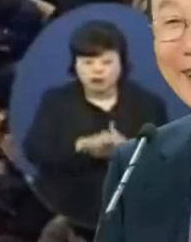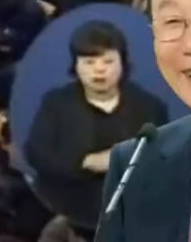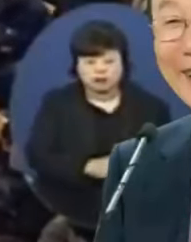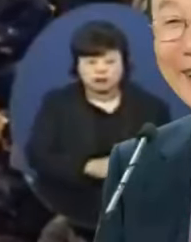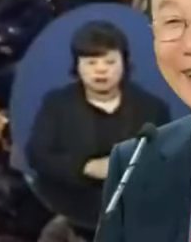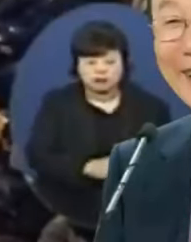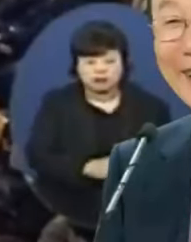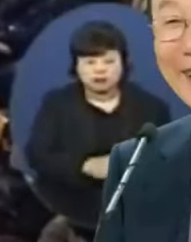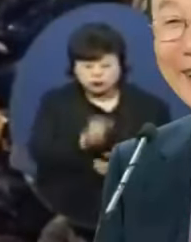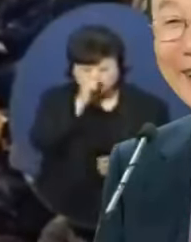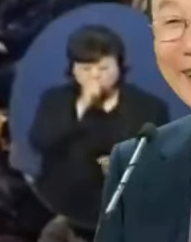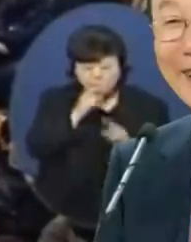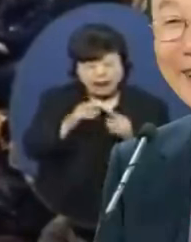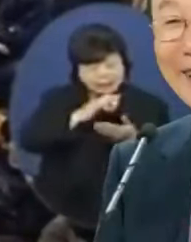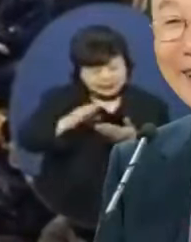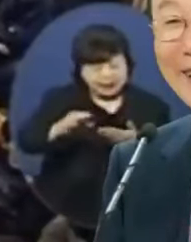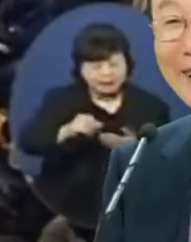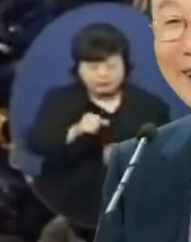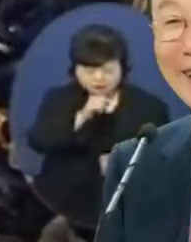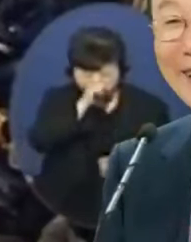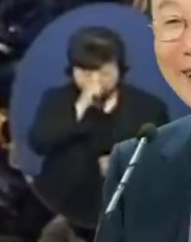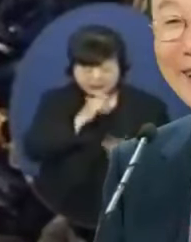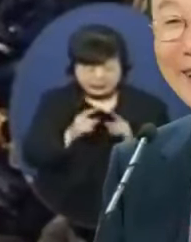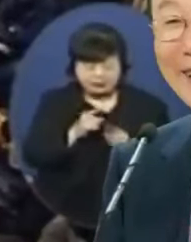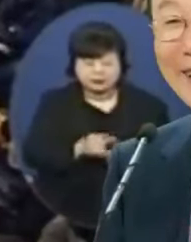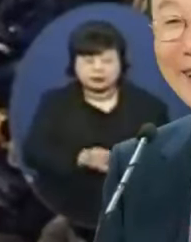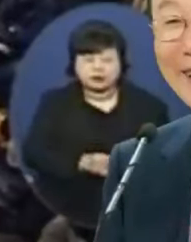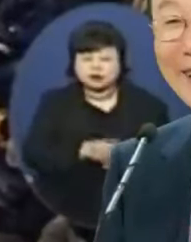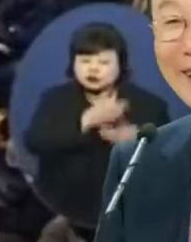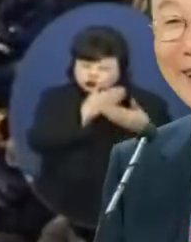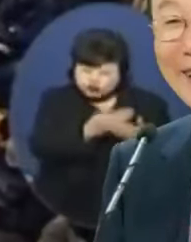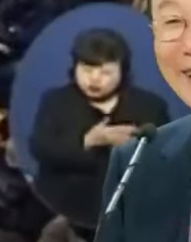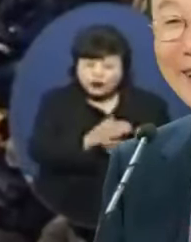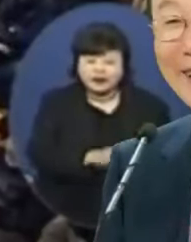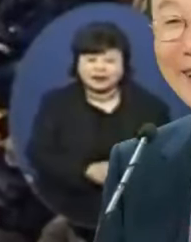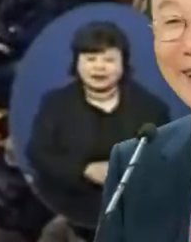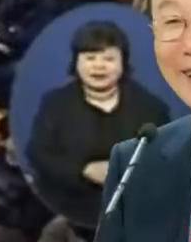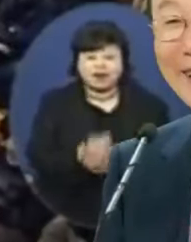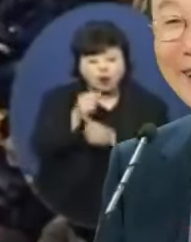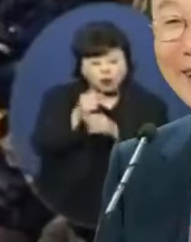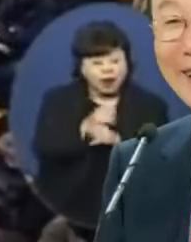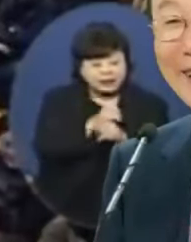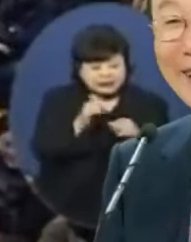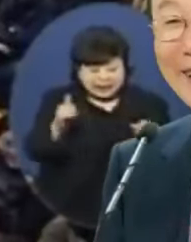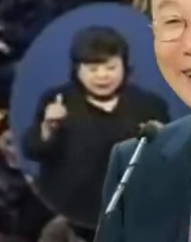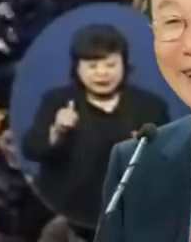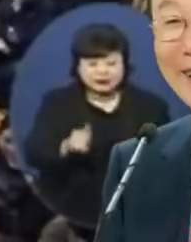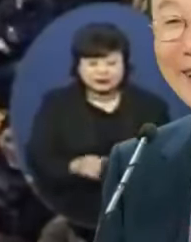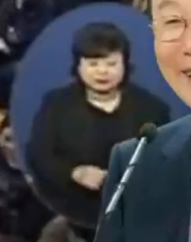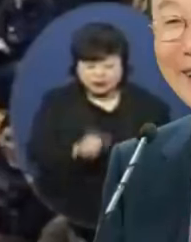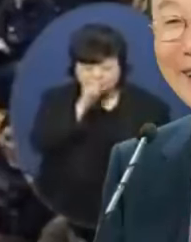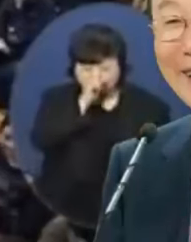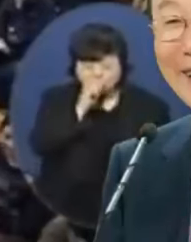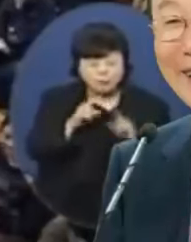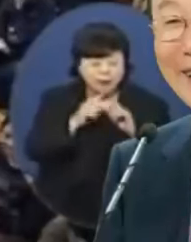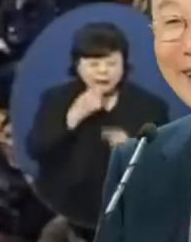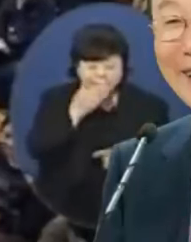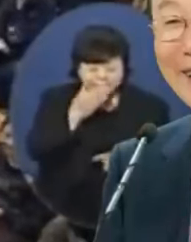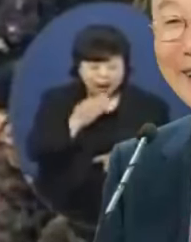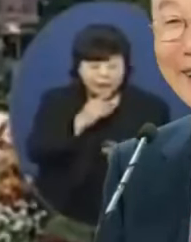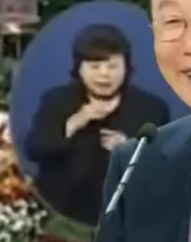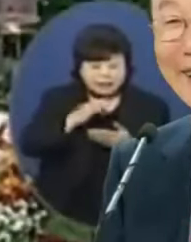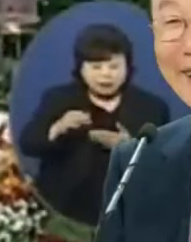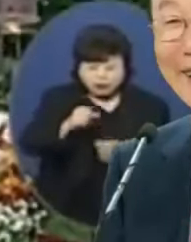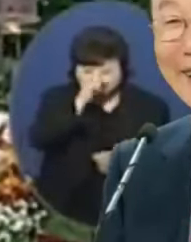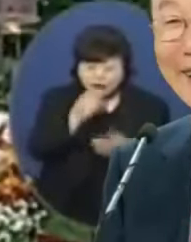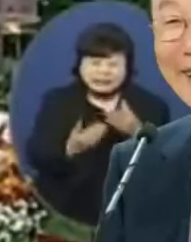결과들은 긍정적인 말이 얼마나 중요한지를 보여주는 것입니다. 과학자들이 긍정적인 말을 하면은 이렇게